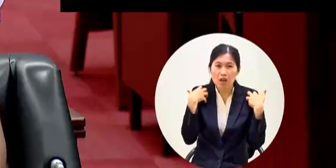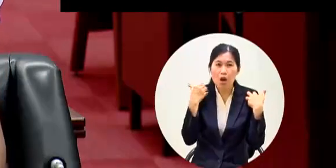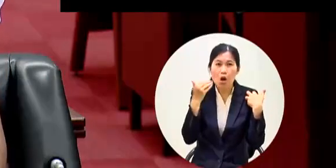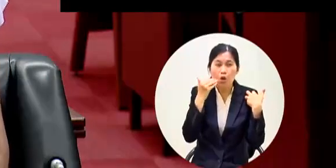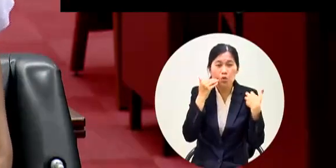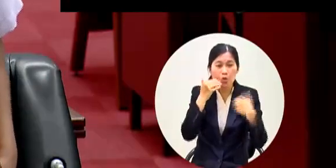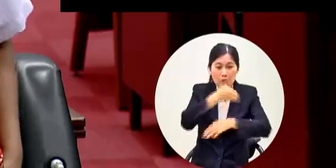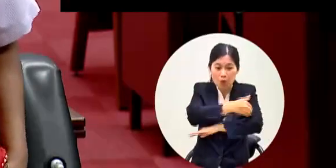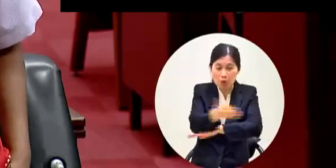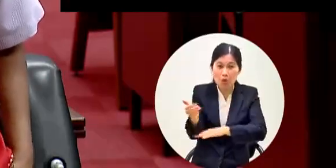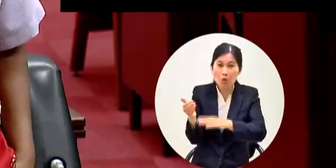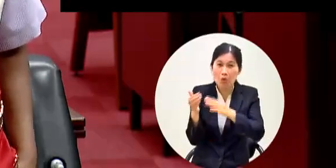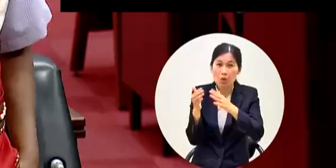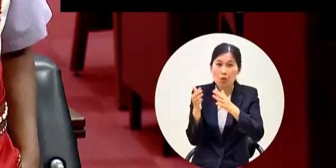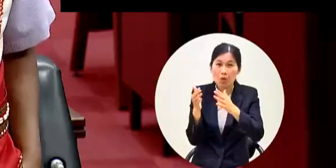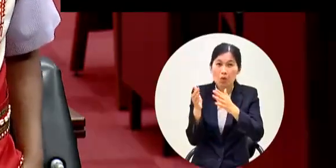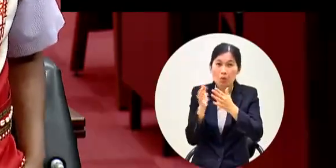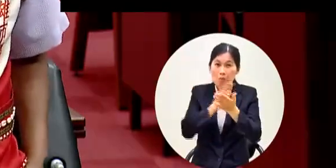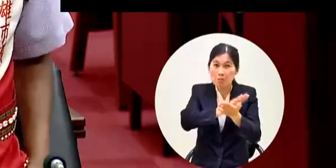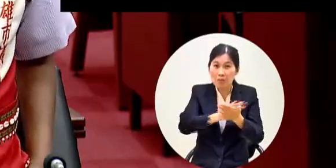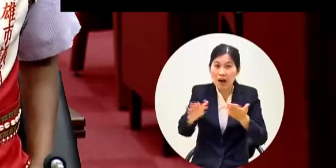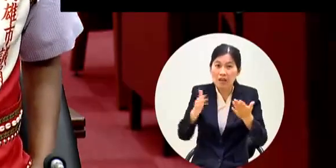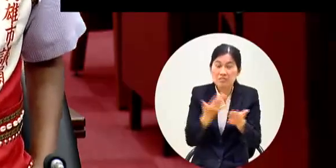从去年推到现在，